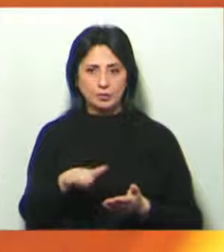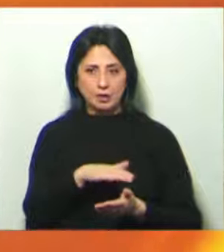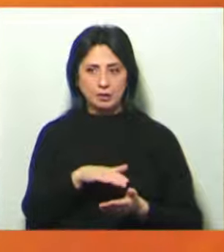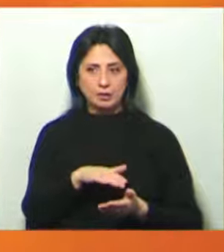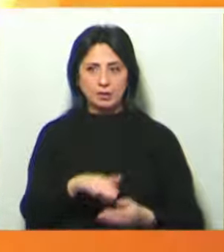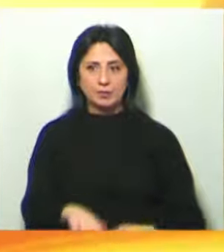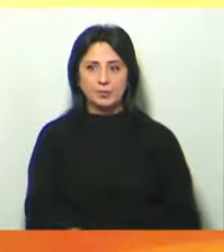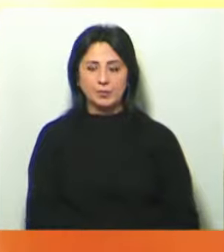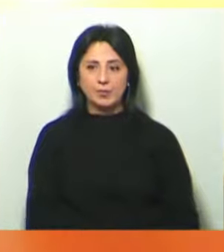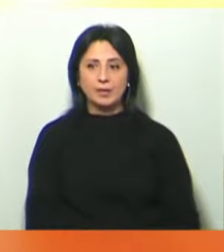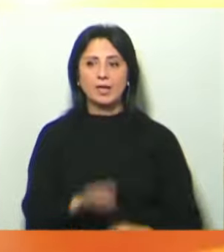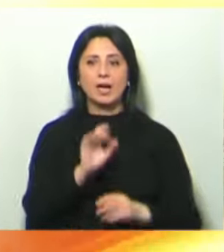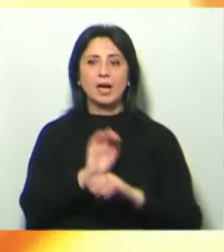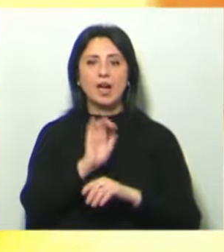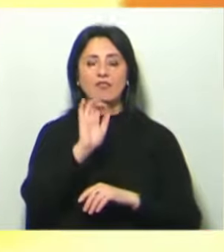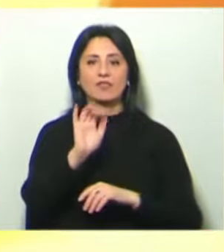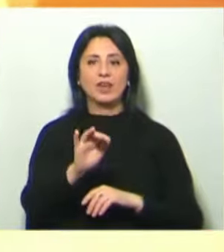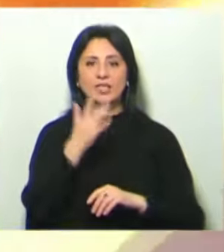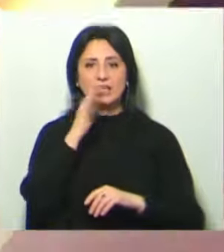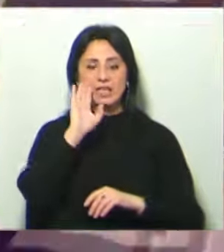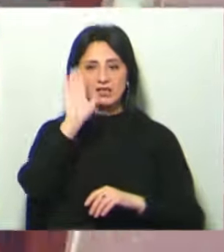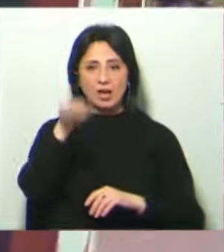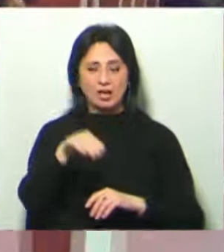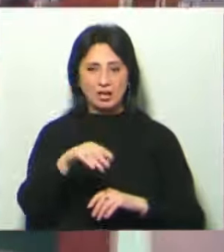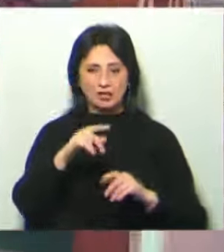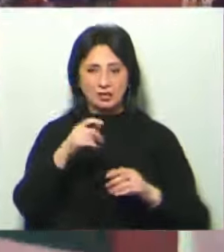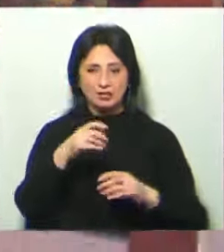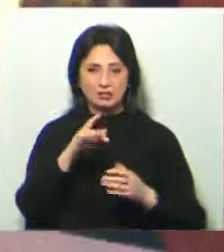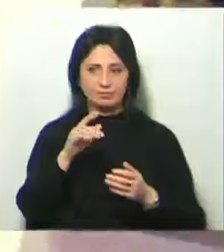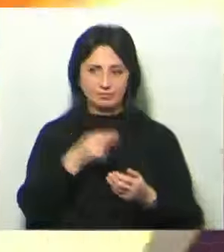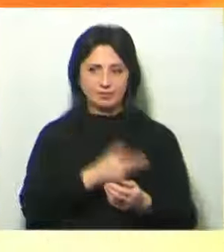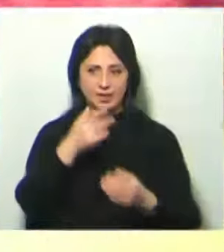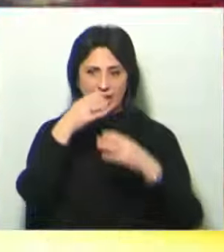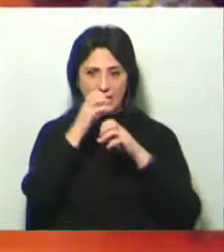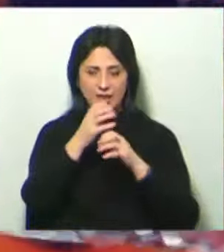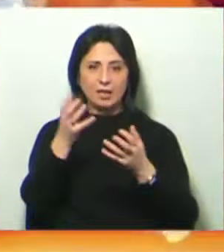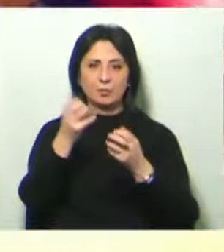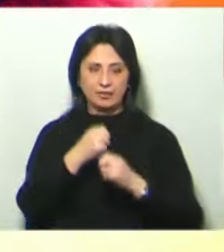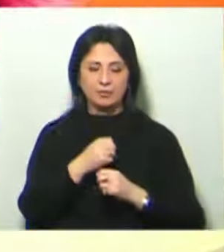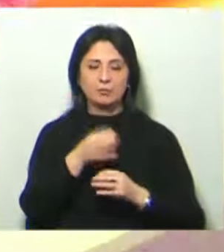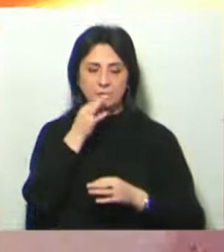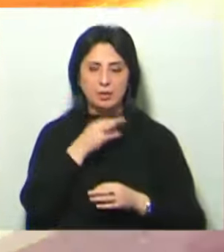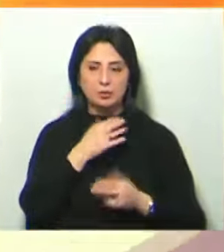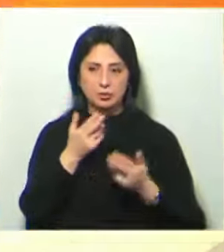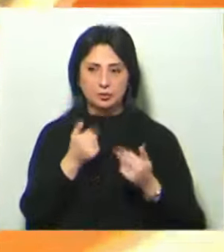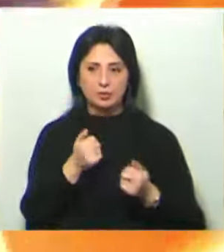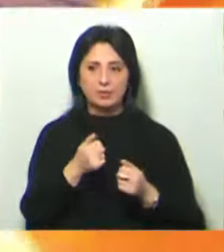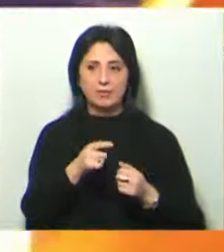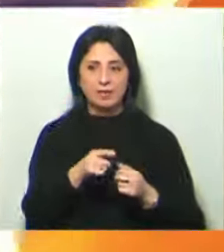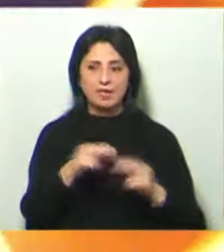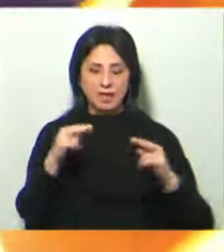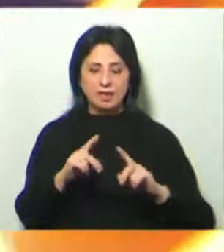ფეხზე. გავაგზავნეთ საზღვარგარეთ ანალიზი და მივიღეთ დადებითი პასუხი.